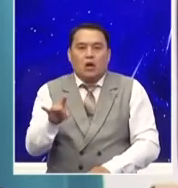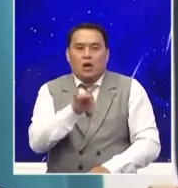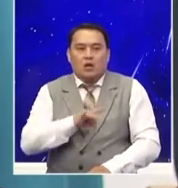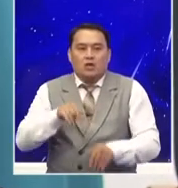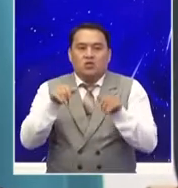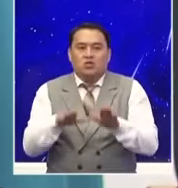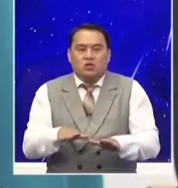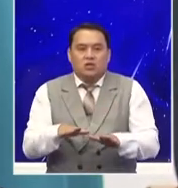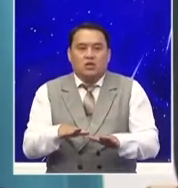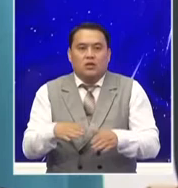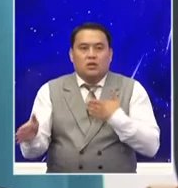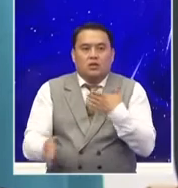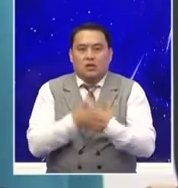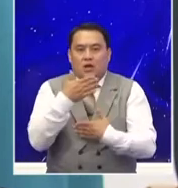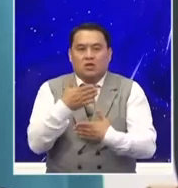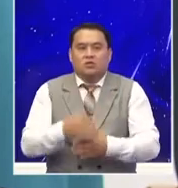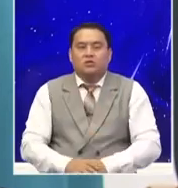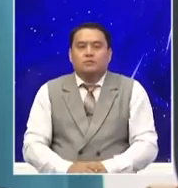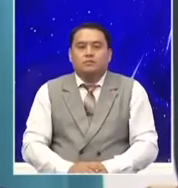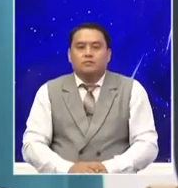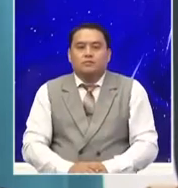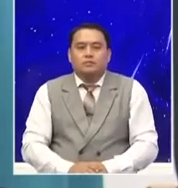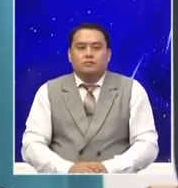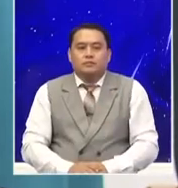Разберитесь и накажите замысел.